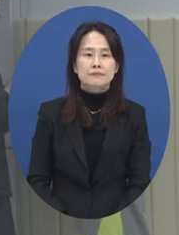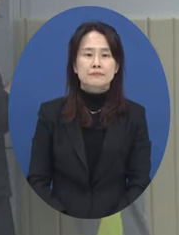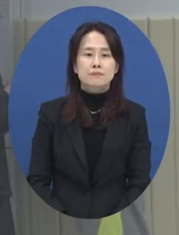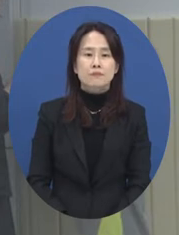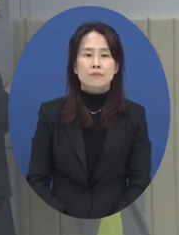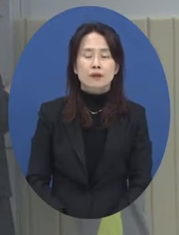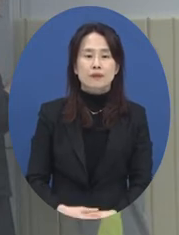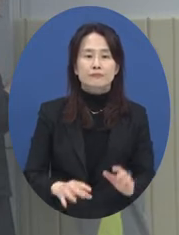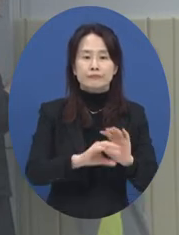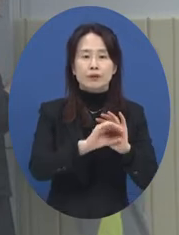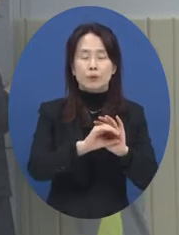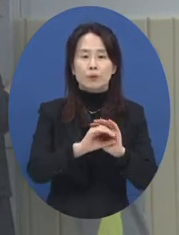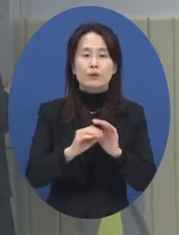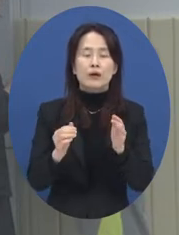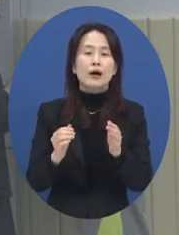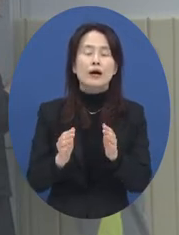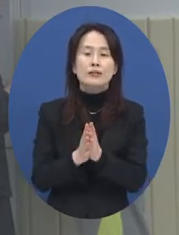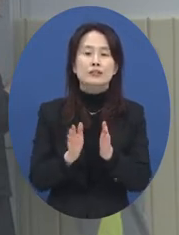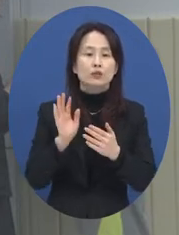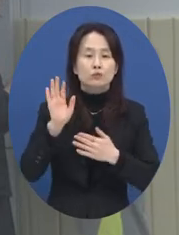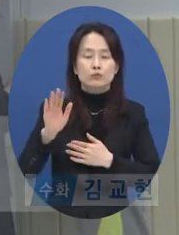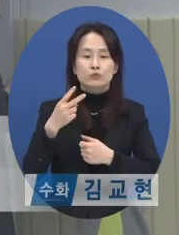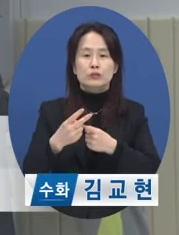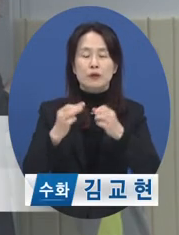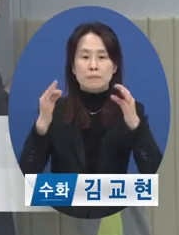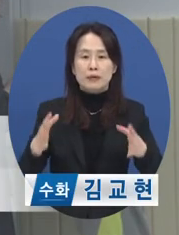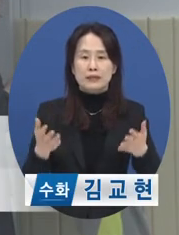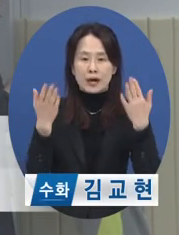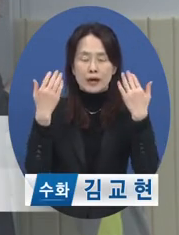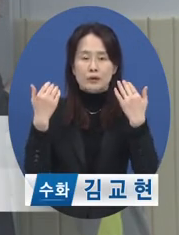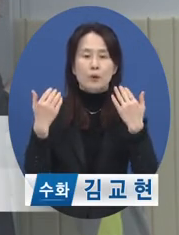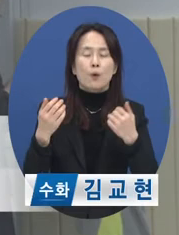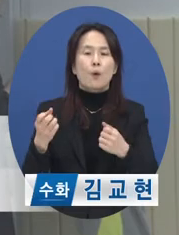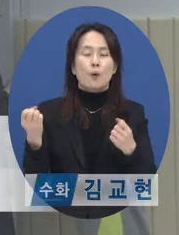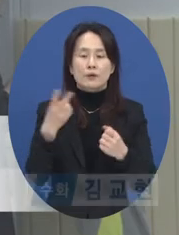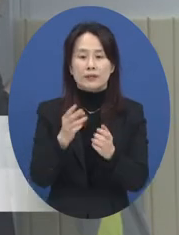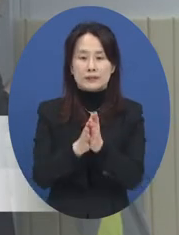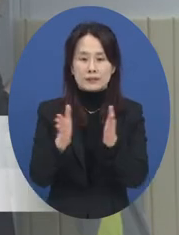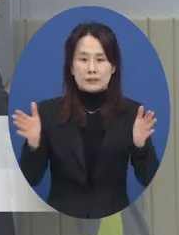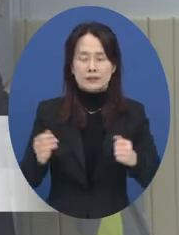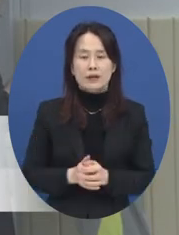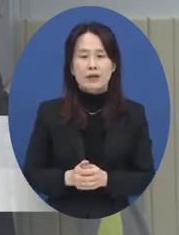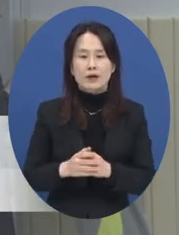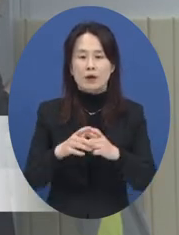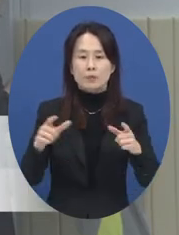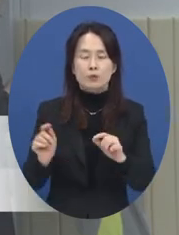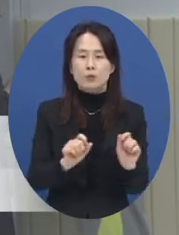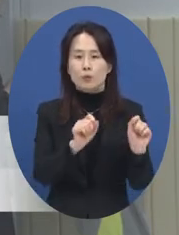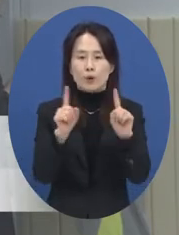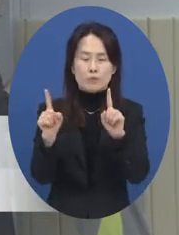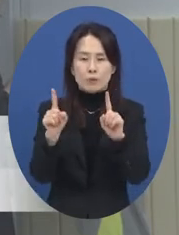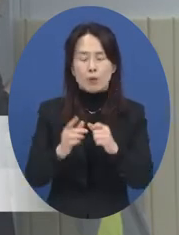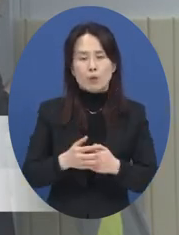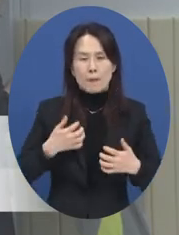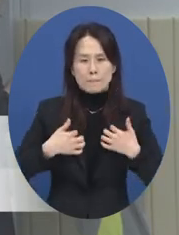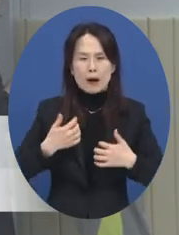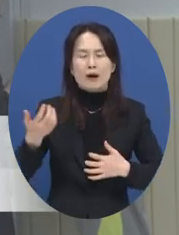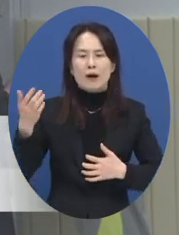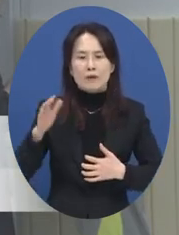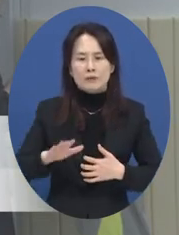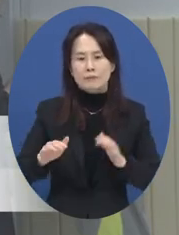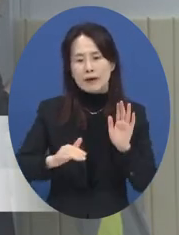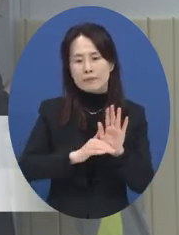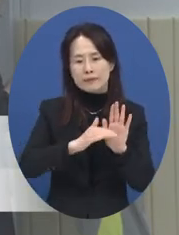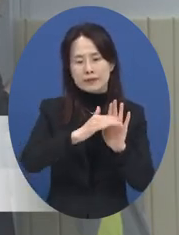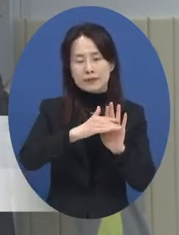코로나 이고 사태 후 2년 만에 전면 등교 가 이루어졌습니다 일상 회복은 반가운 일이지만 더 나은 미래를 위해 단계에 맞는